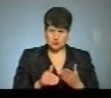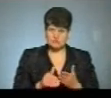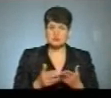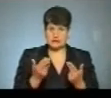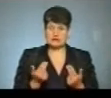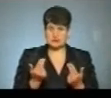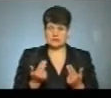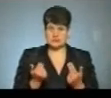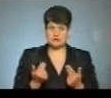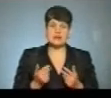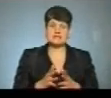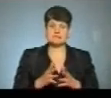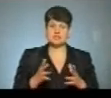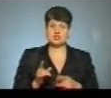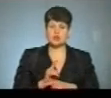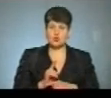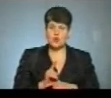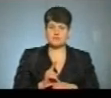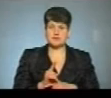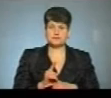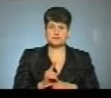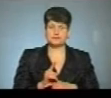так. До збільшення норми і ще збільшені норми